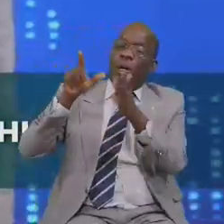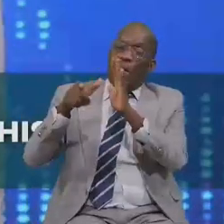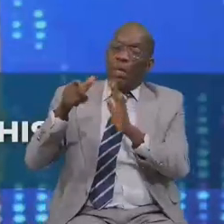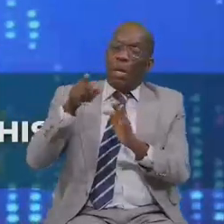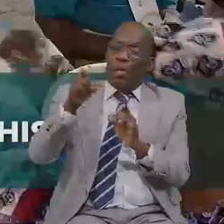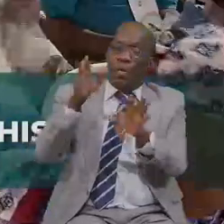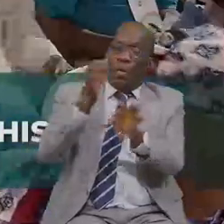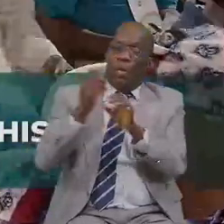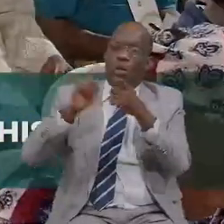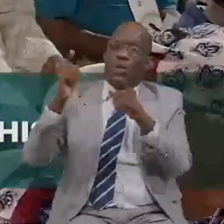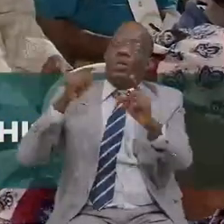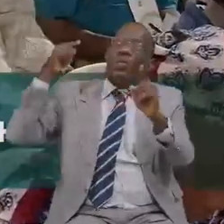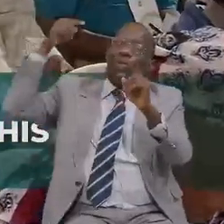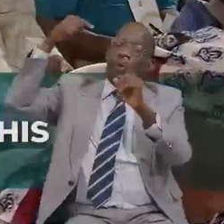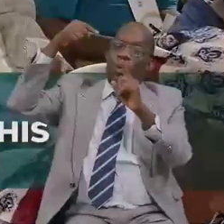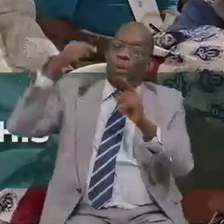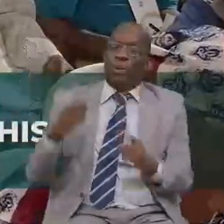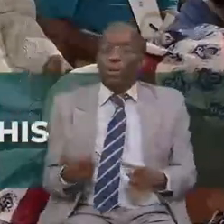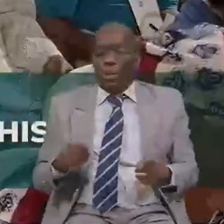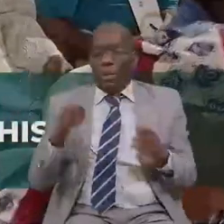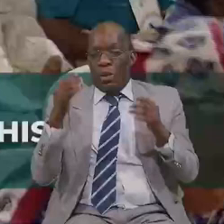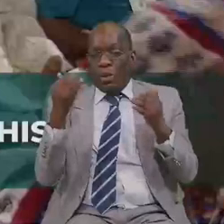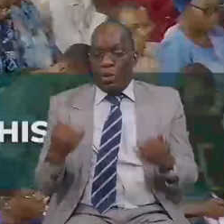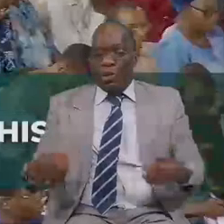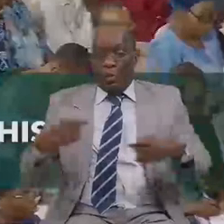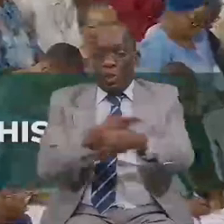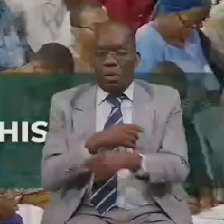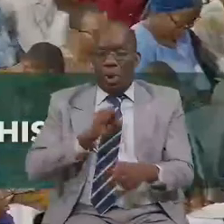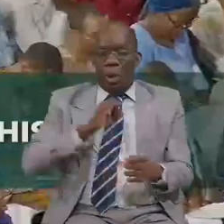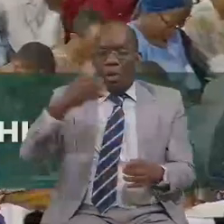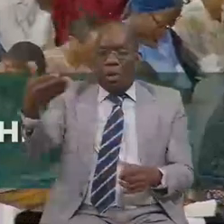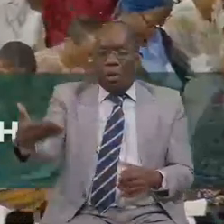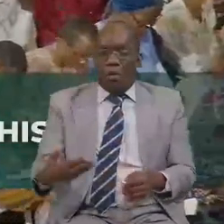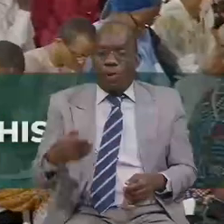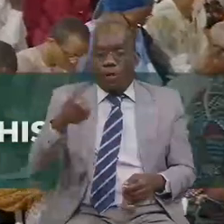vous arrivez au sommet. Aujourd'hui, je vous invite.